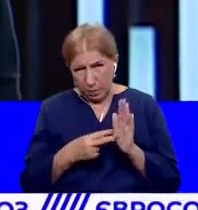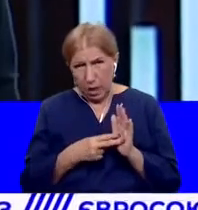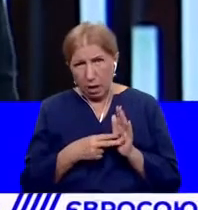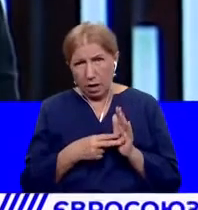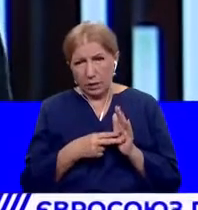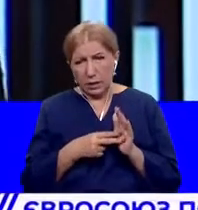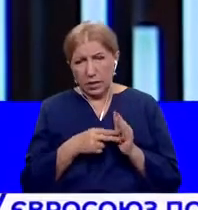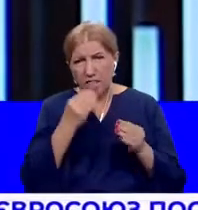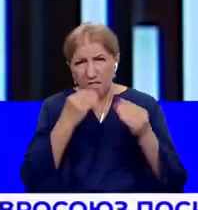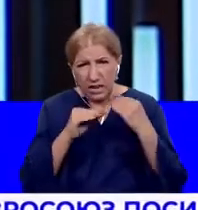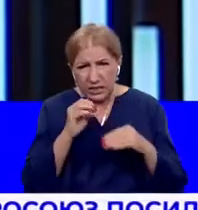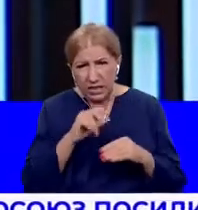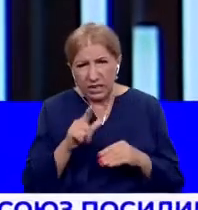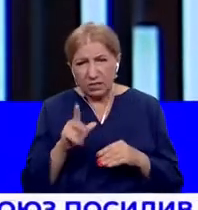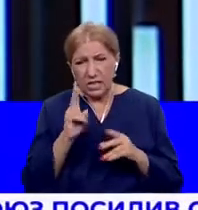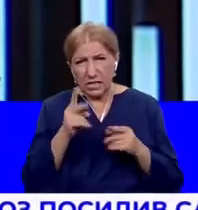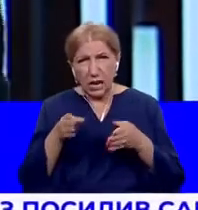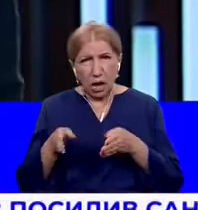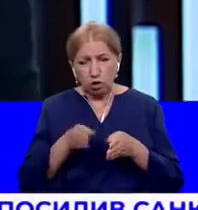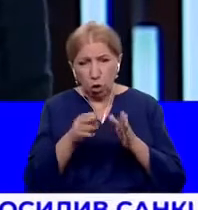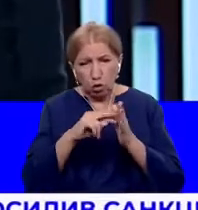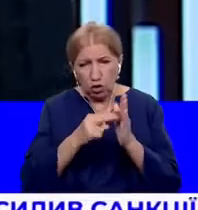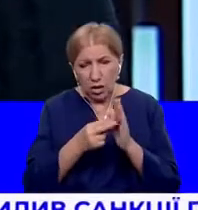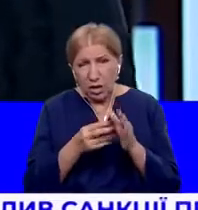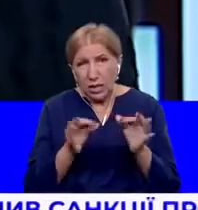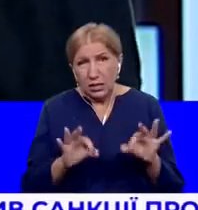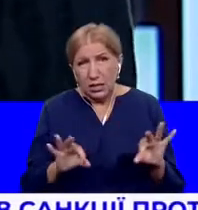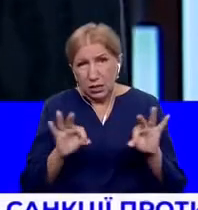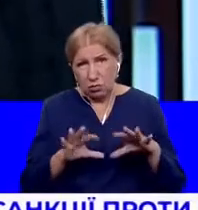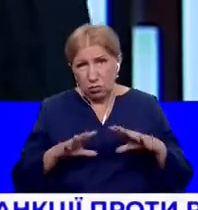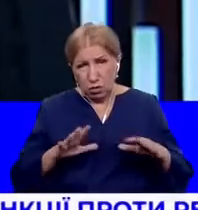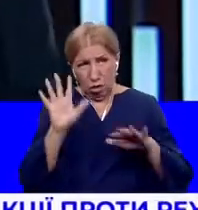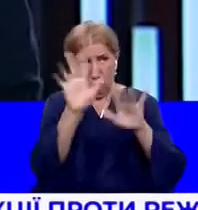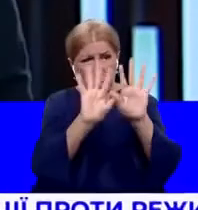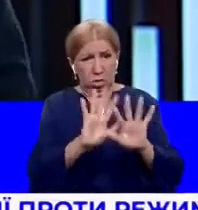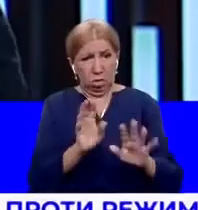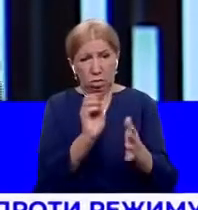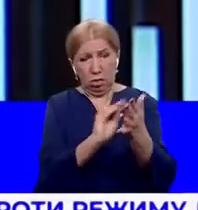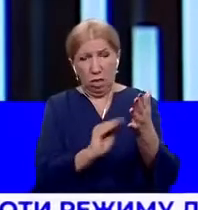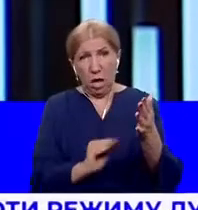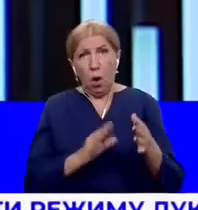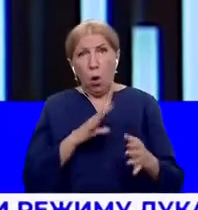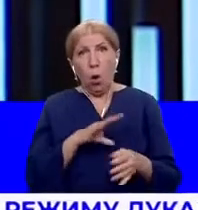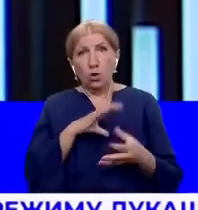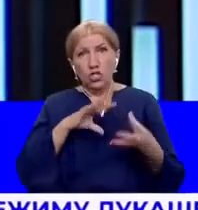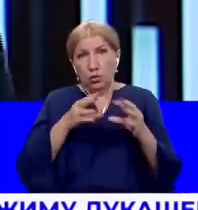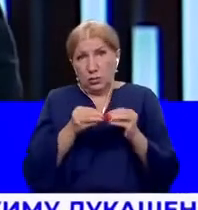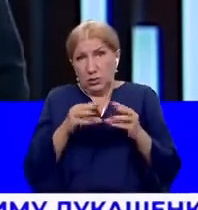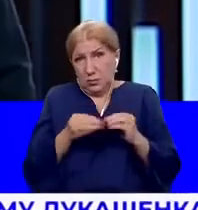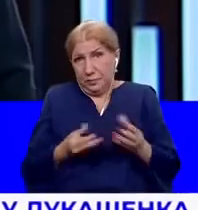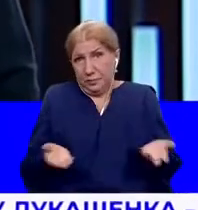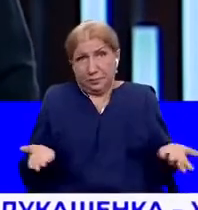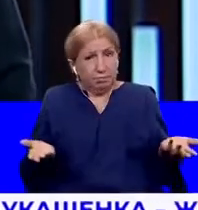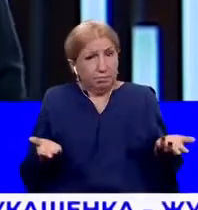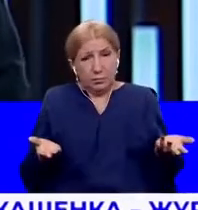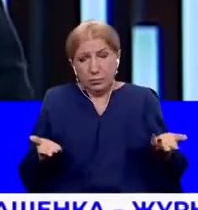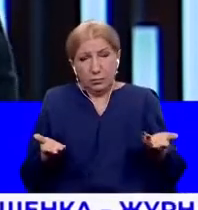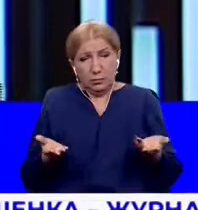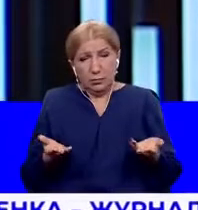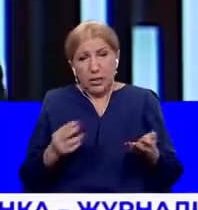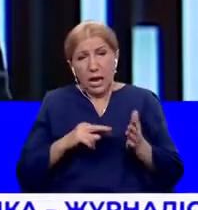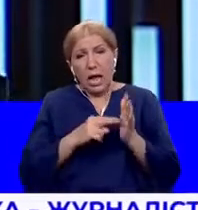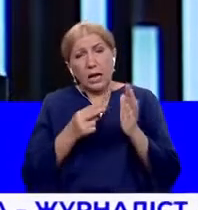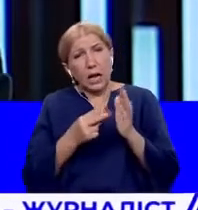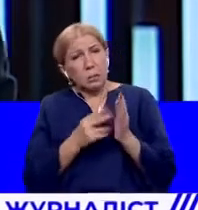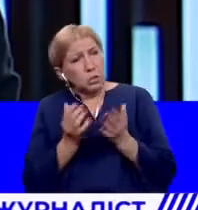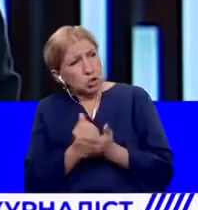показники ефективності чи якась чітка дорожня карта? Ні, ну, цього не було. Тому очікувати якихось великих таких